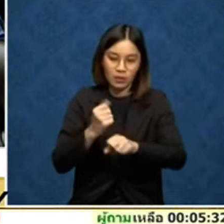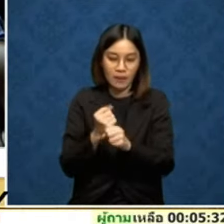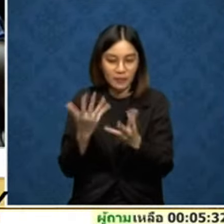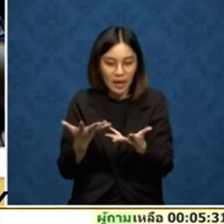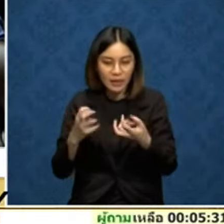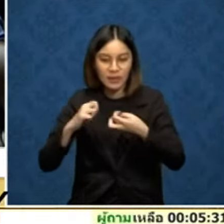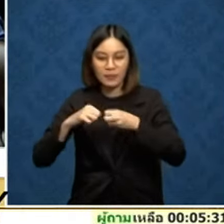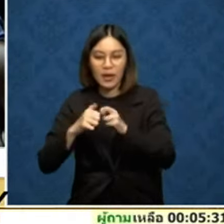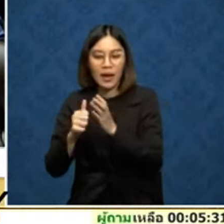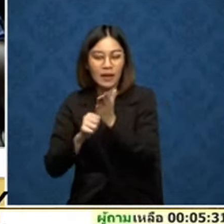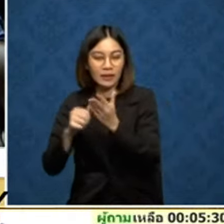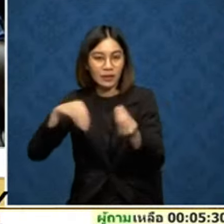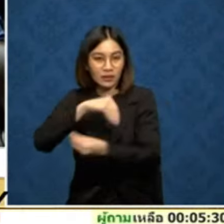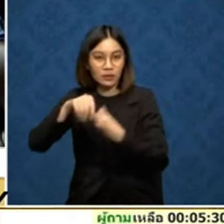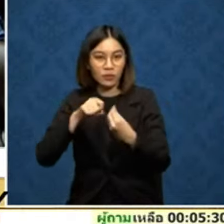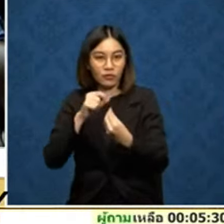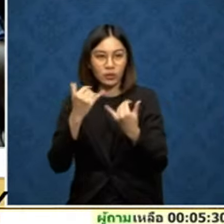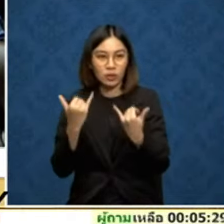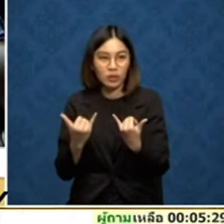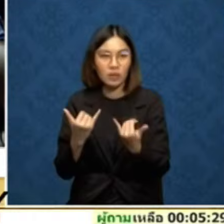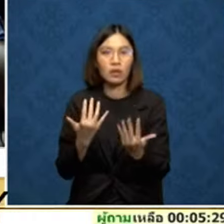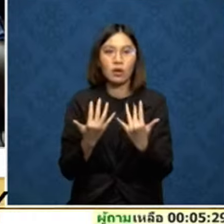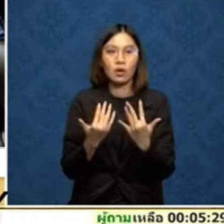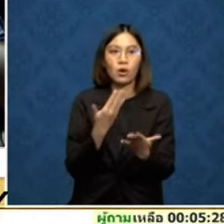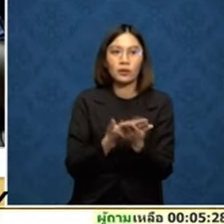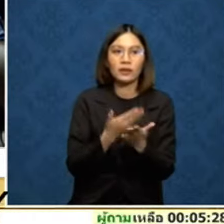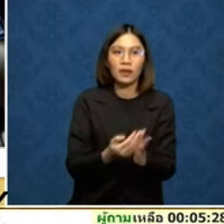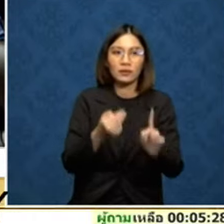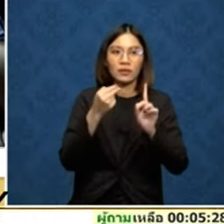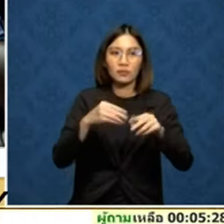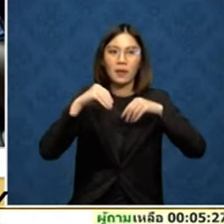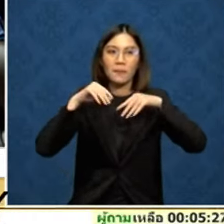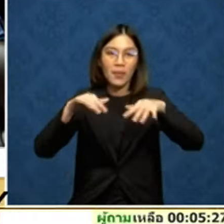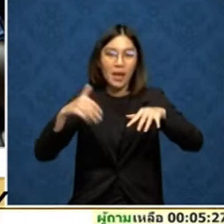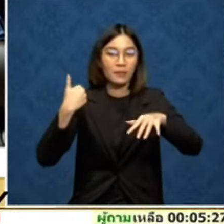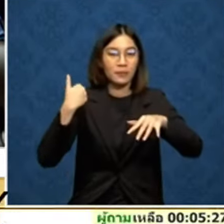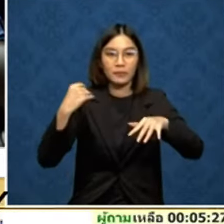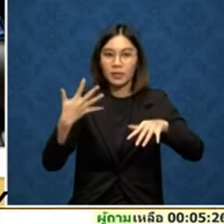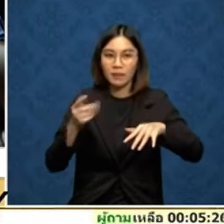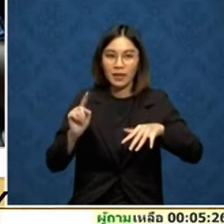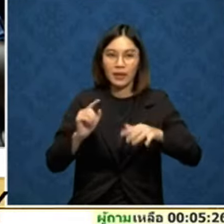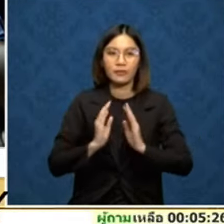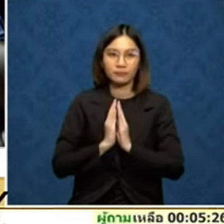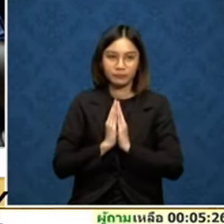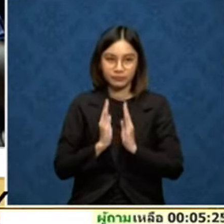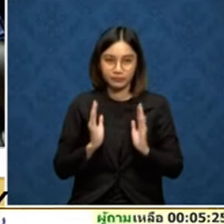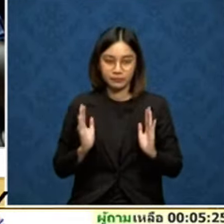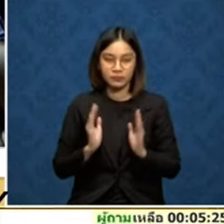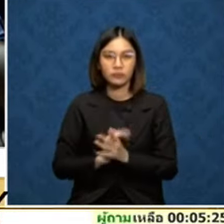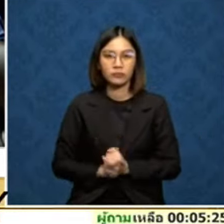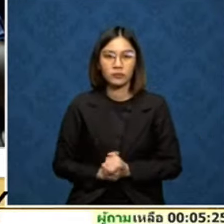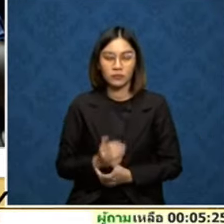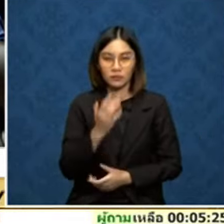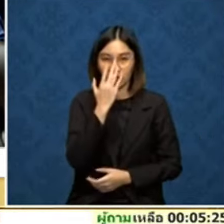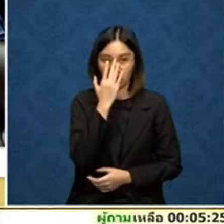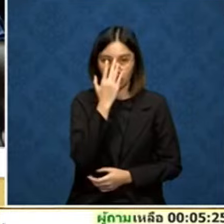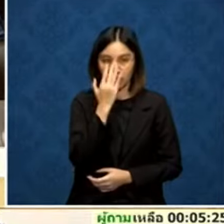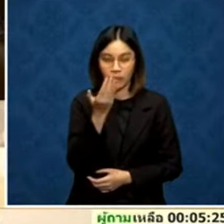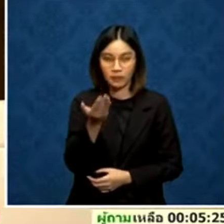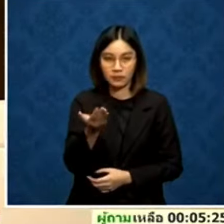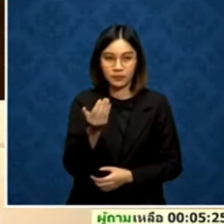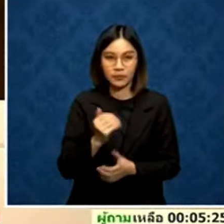รษฐกิจณเวลานี้โดยที่ไม่ต้องรอให้ Digital Wallet ออกมาหรือไม่ค่ะขอบพระคุณค่ะ ครับเชิญท่านนายกรัฐมนตรี